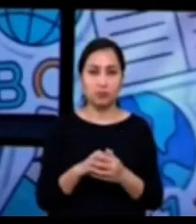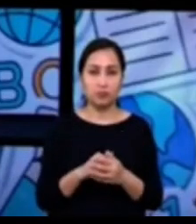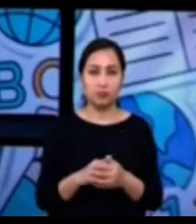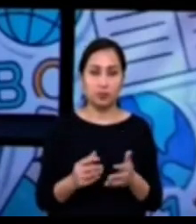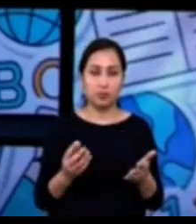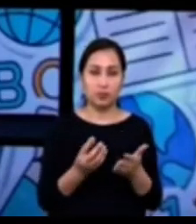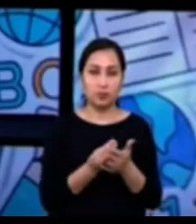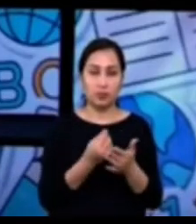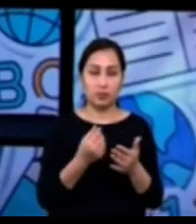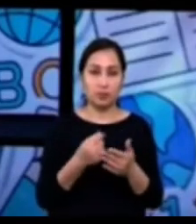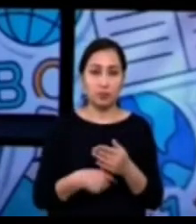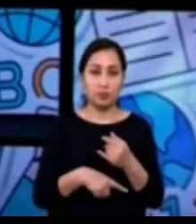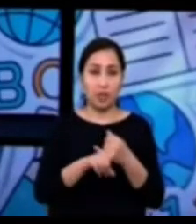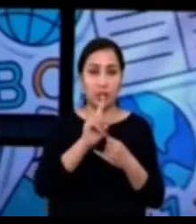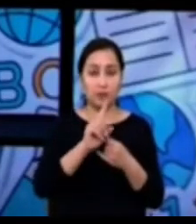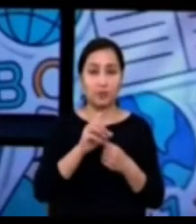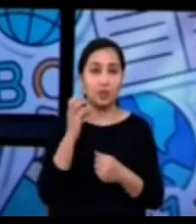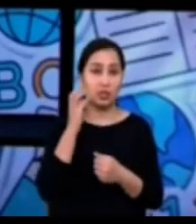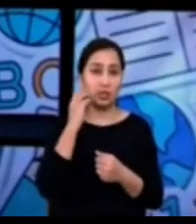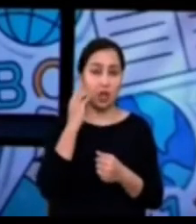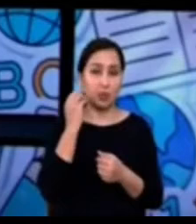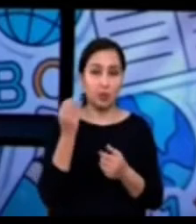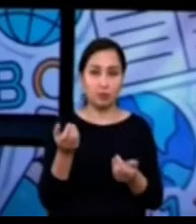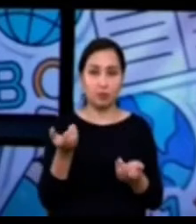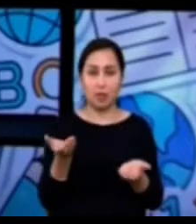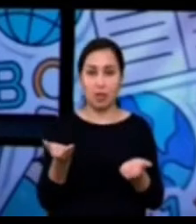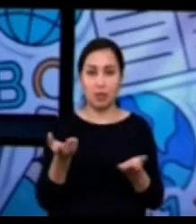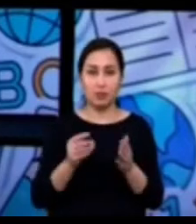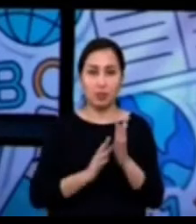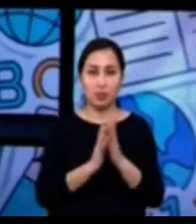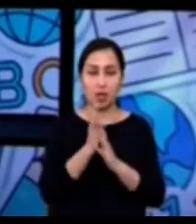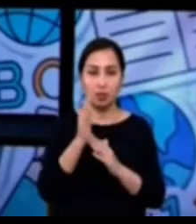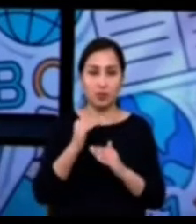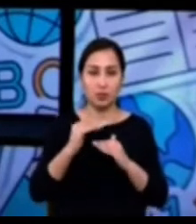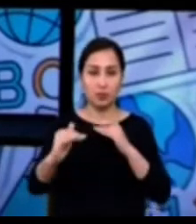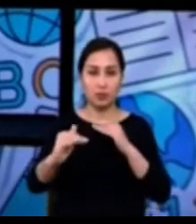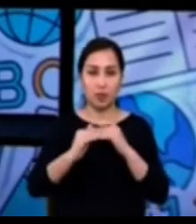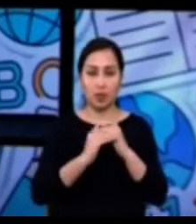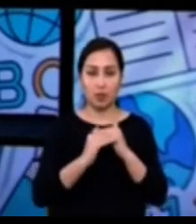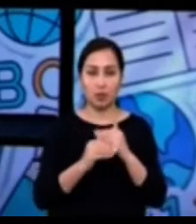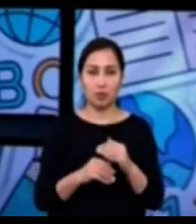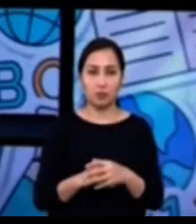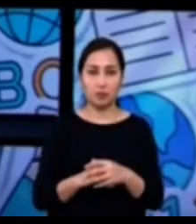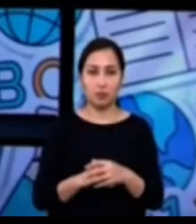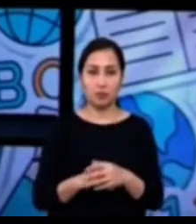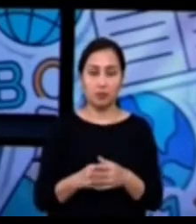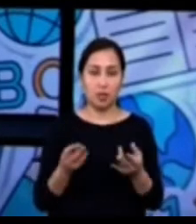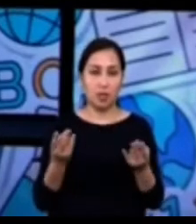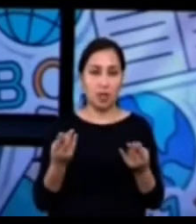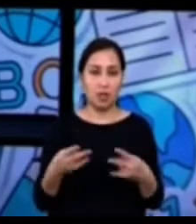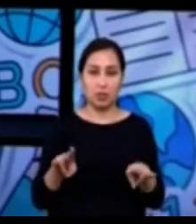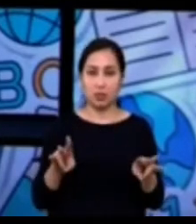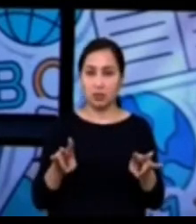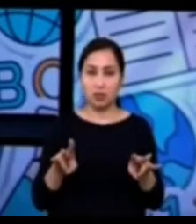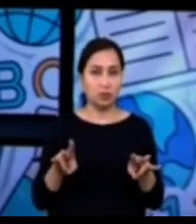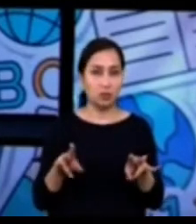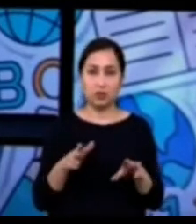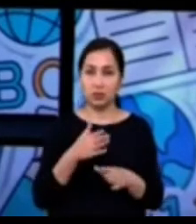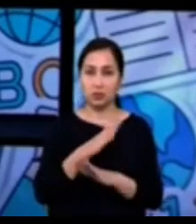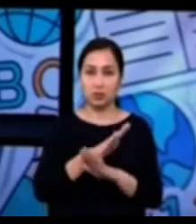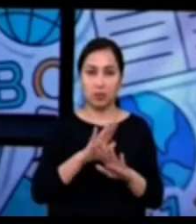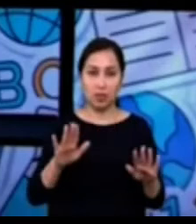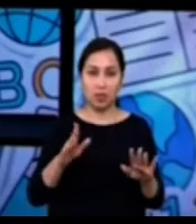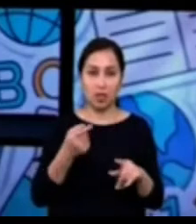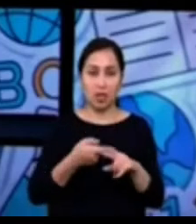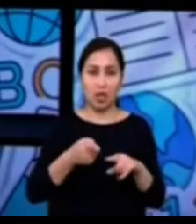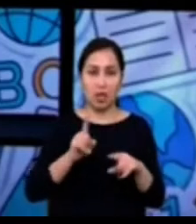здесь появилось яблоко. А разве яблоко растет в огороде? Конечно же нет.